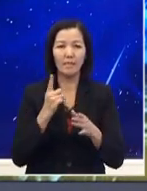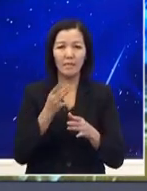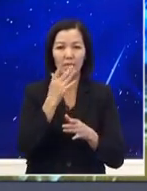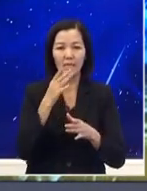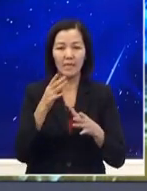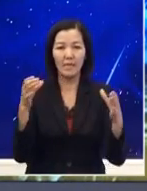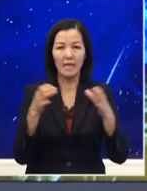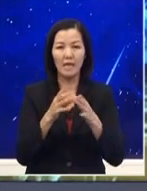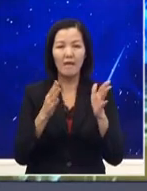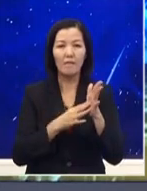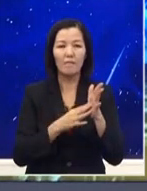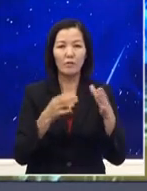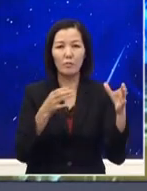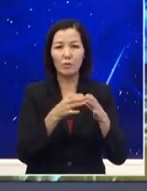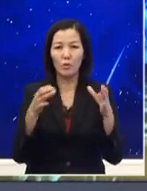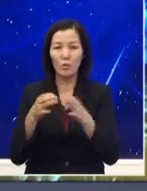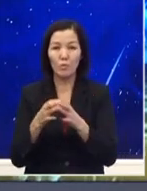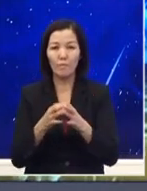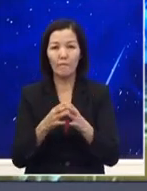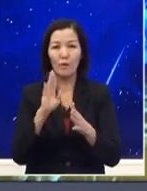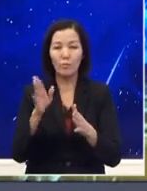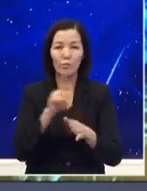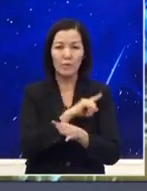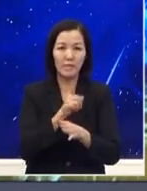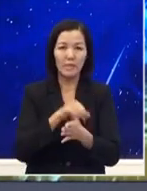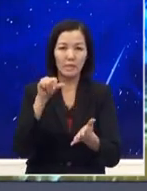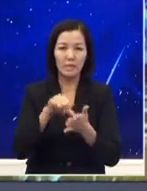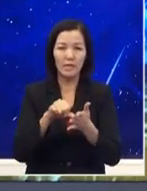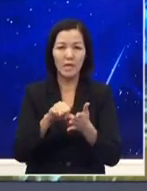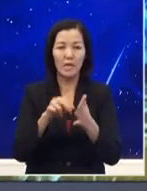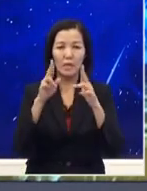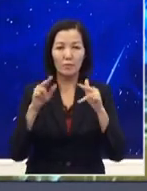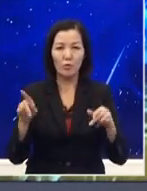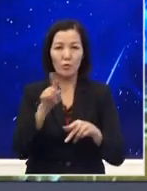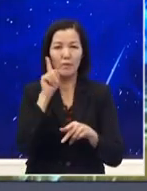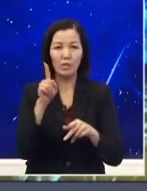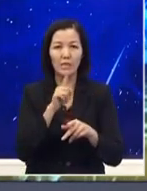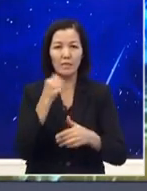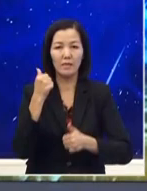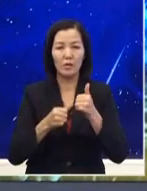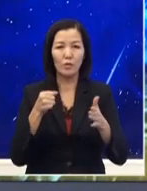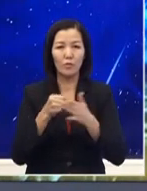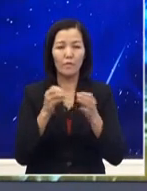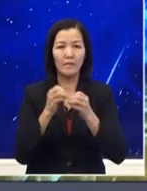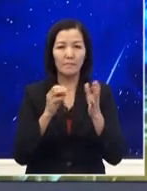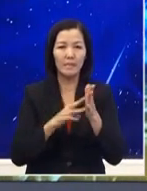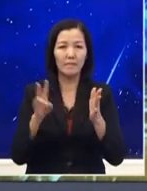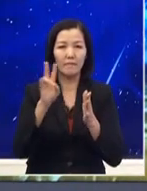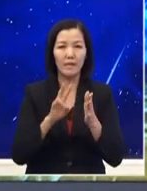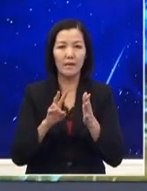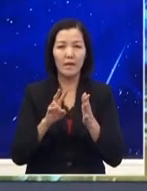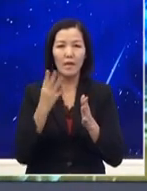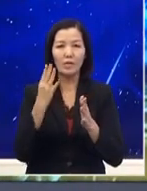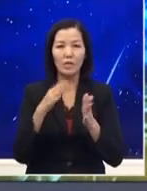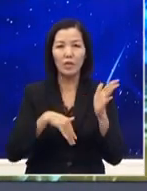лиги. 8 клубов оспаривают звание сильнейших в спорткомплексе «Жастар». Чемпионат страны продлится до 18 ноября. Четверка